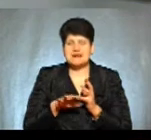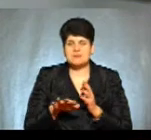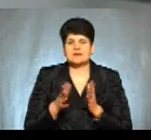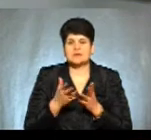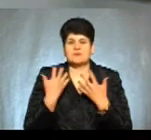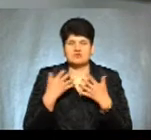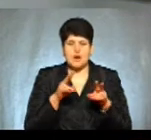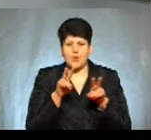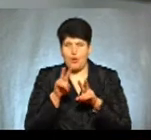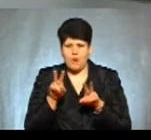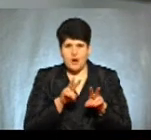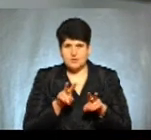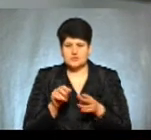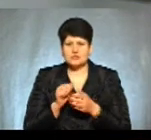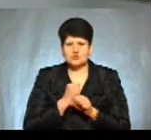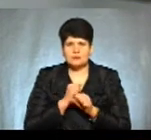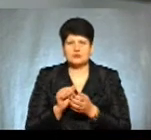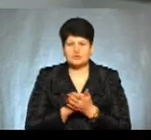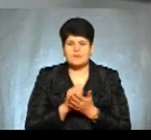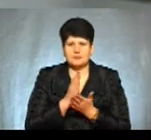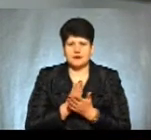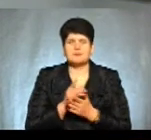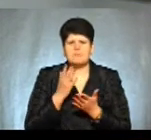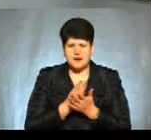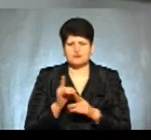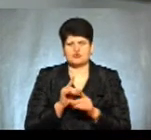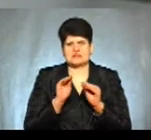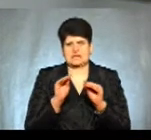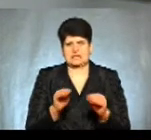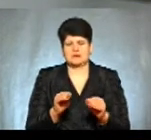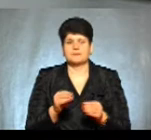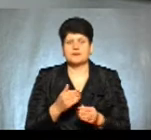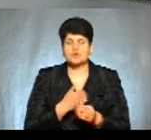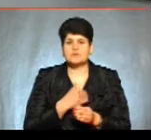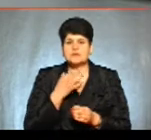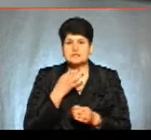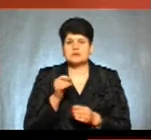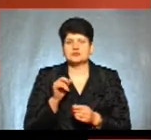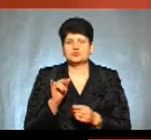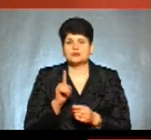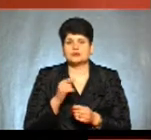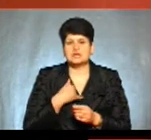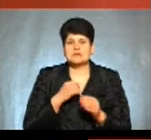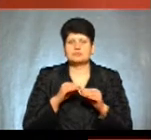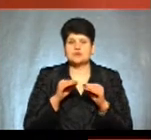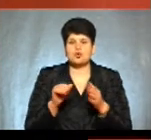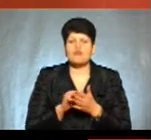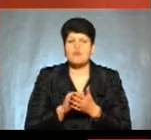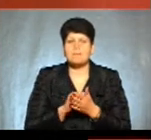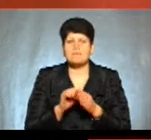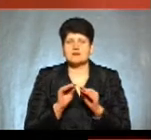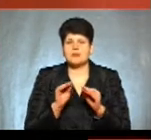вже оглянули, і які виготовили документи, наші є багато. Ми маємо що садити. І маємо хотів зазначити ще одне таке питання, що в нас посадкового